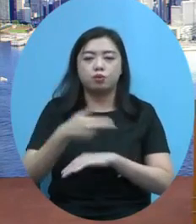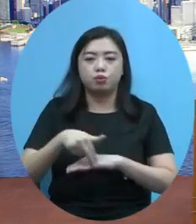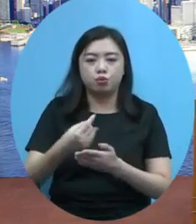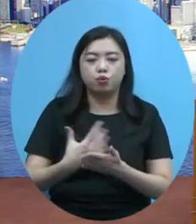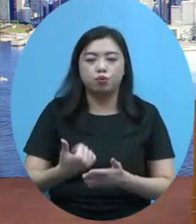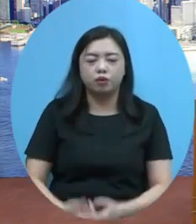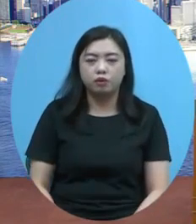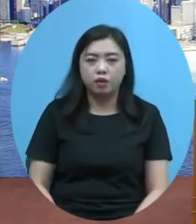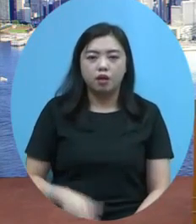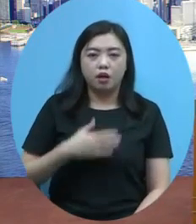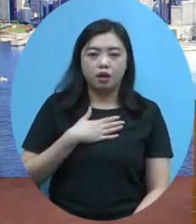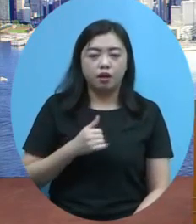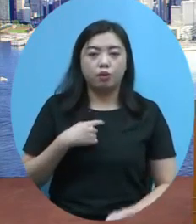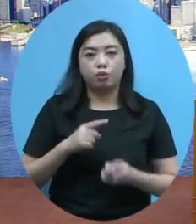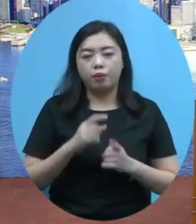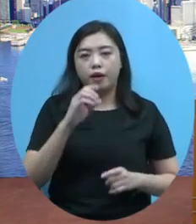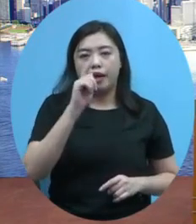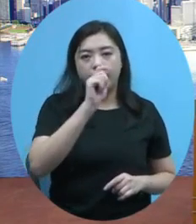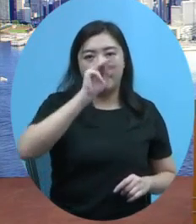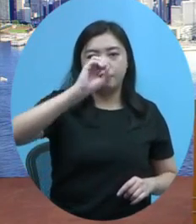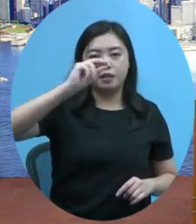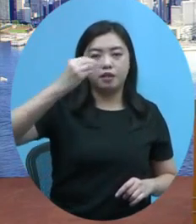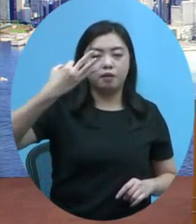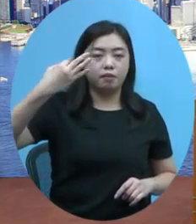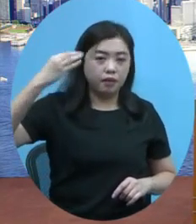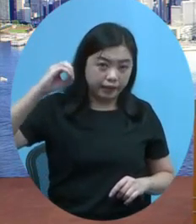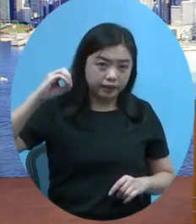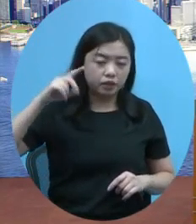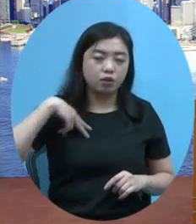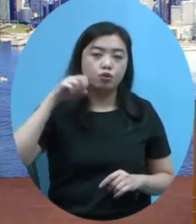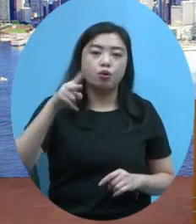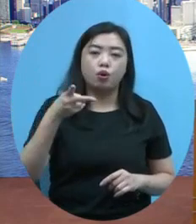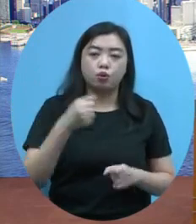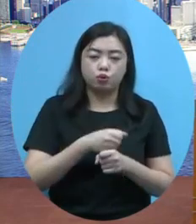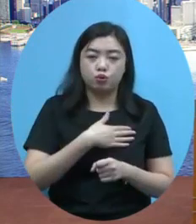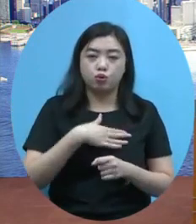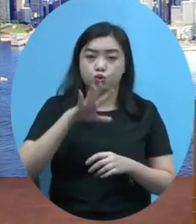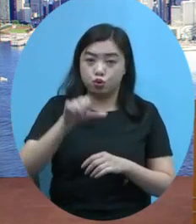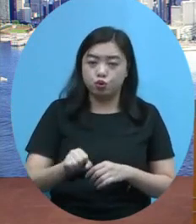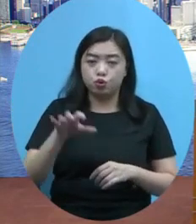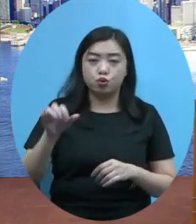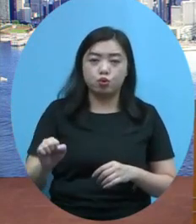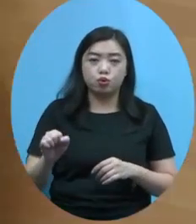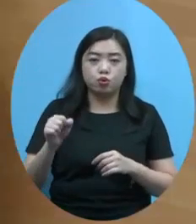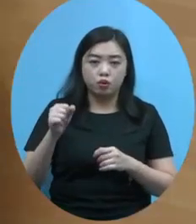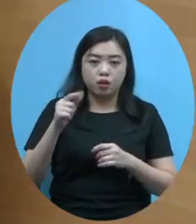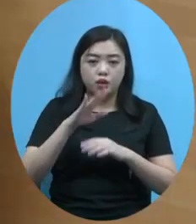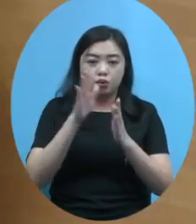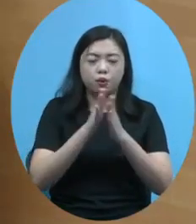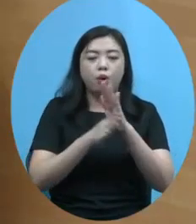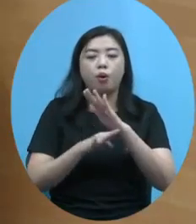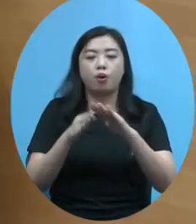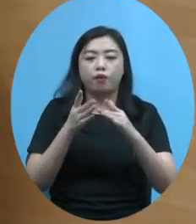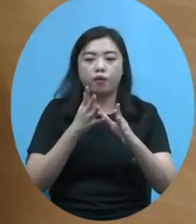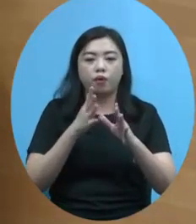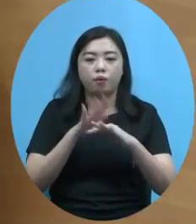好 ，AM730。關於麗豪航天城酒店嗰度，嗰兩個清潔工其實係全間酒店嘅所有旅客房，定還是好似之前